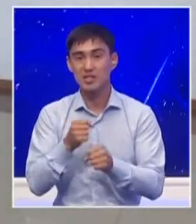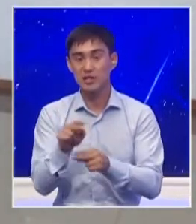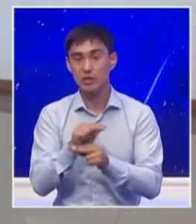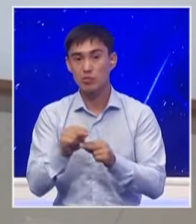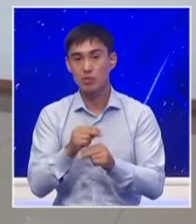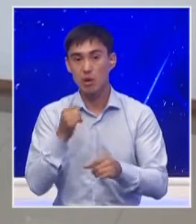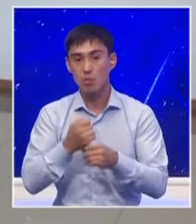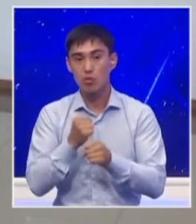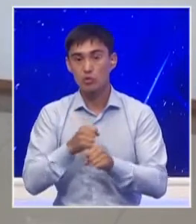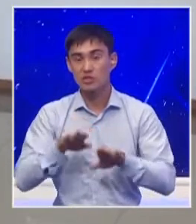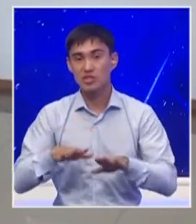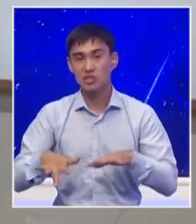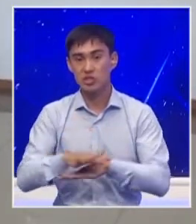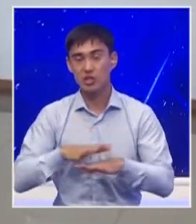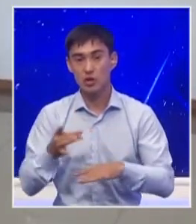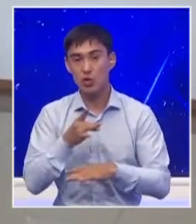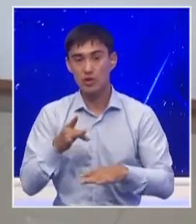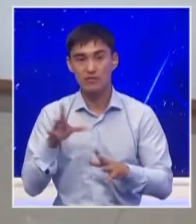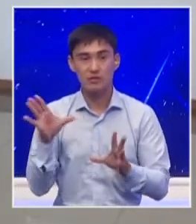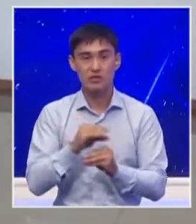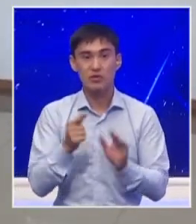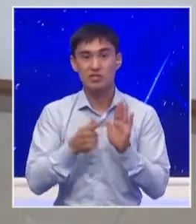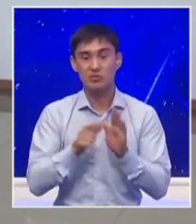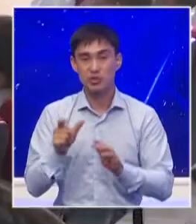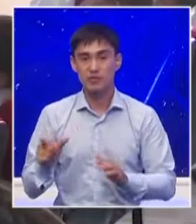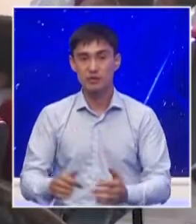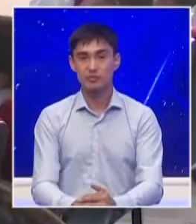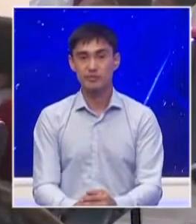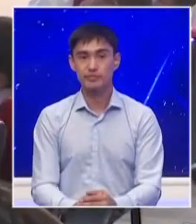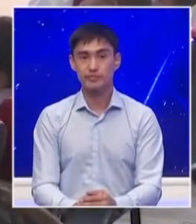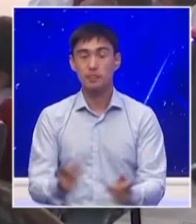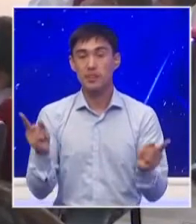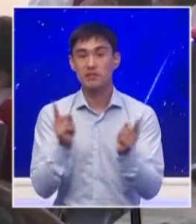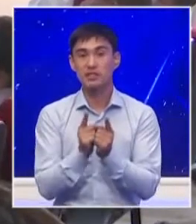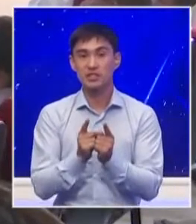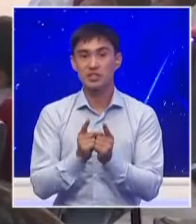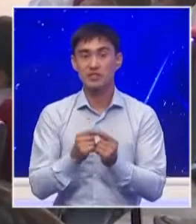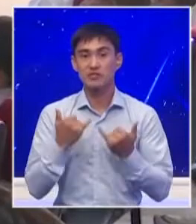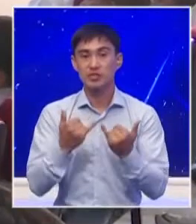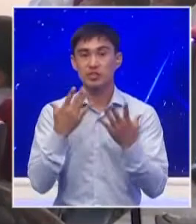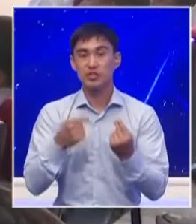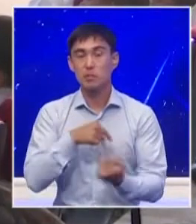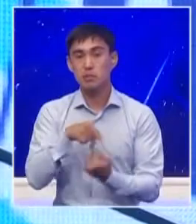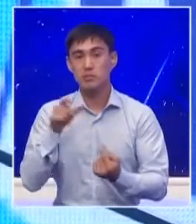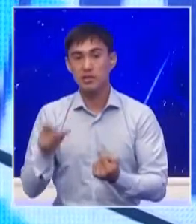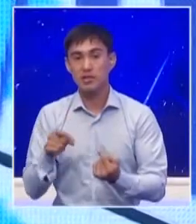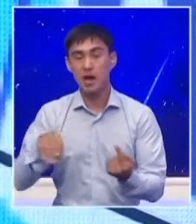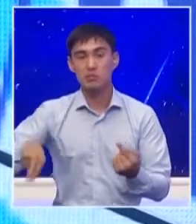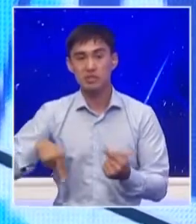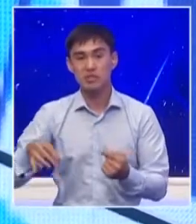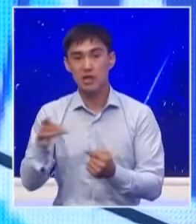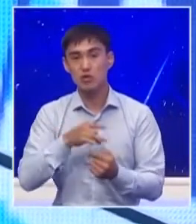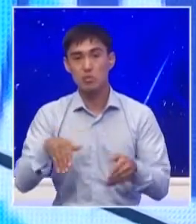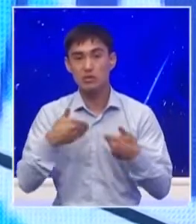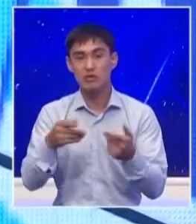работает здесь жители нашего района всего 7 человек на встрече в честь дня предпринимателей администрация района представила